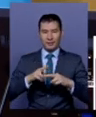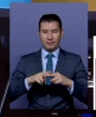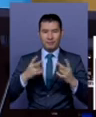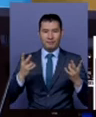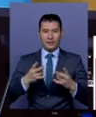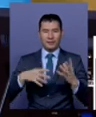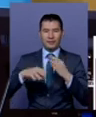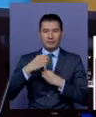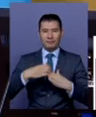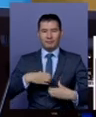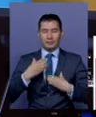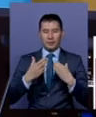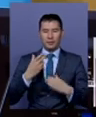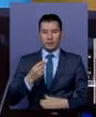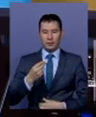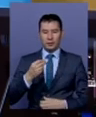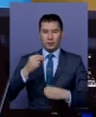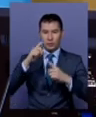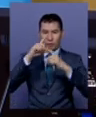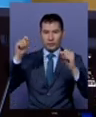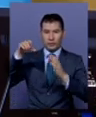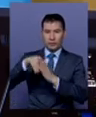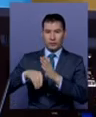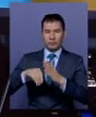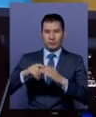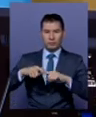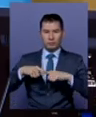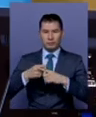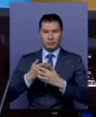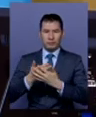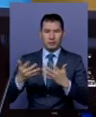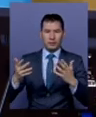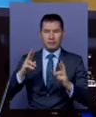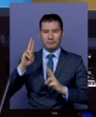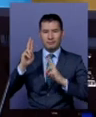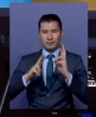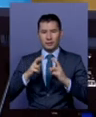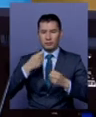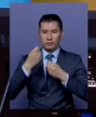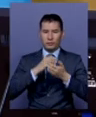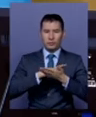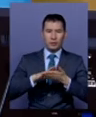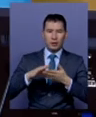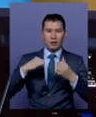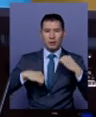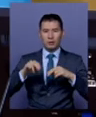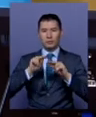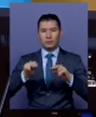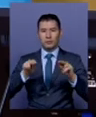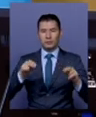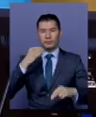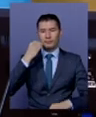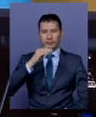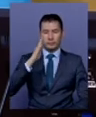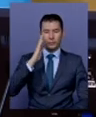алаңдаушылық білдіруде. Бұған жол берілмейді. Мектеп табалдырған жаңадан аттаған балалар мен тәжірибелі мұғалімдер жұмыс жасайтын болады. Еш күдіктенбеңіздер. Білім